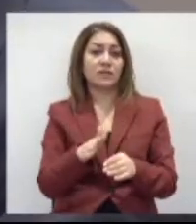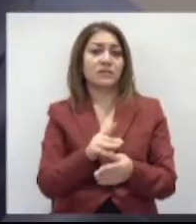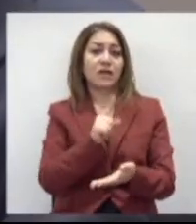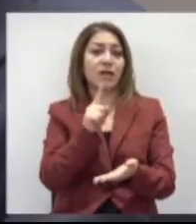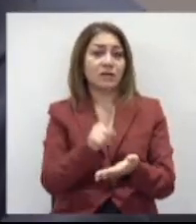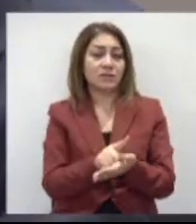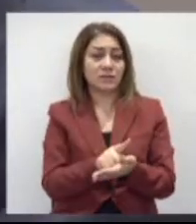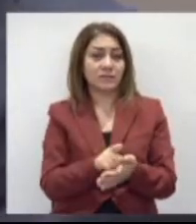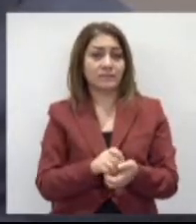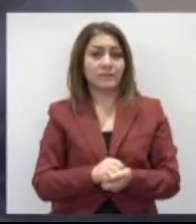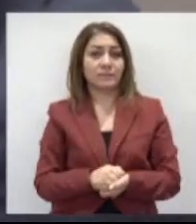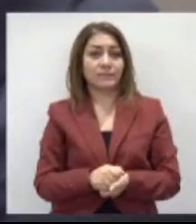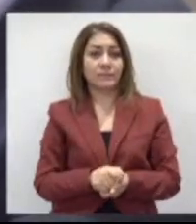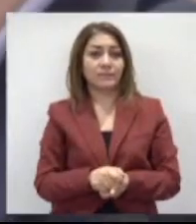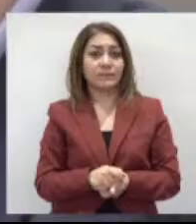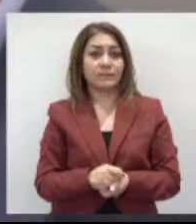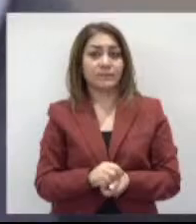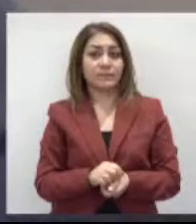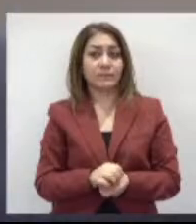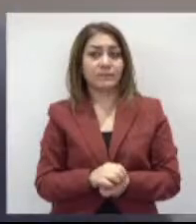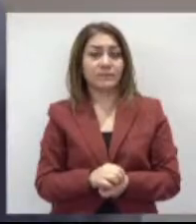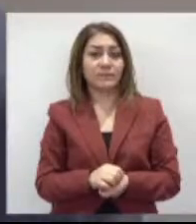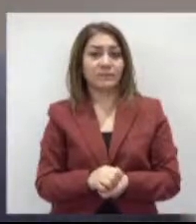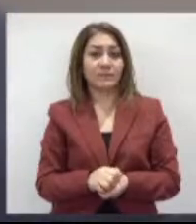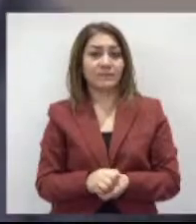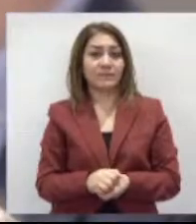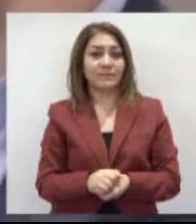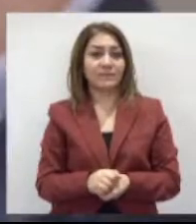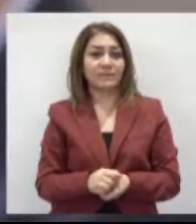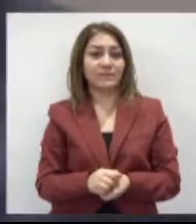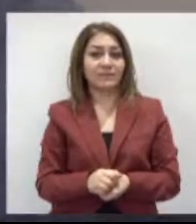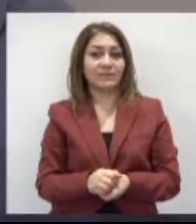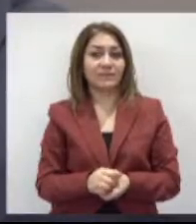բայց դեռ 3 րոպե չկա ժամանակ,